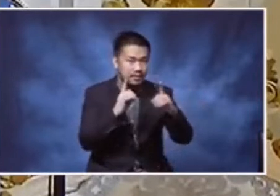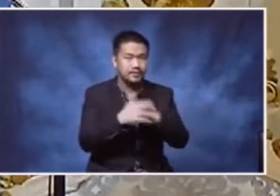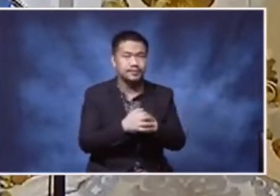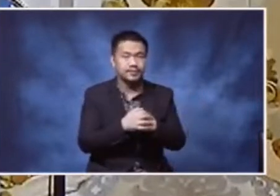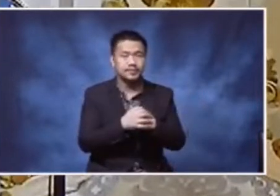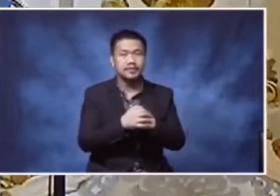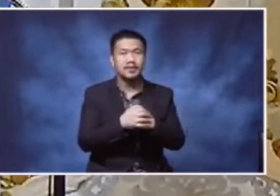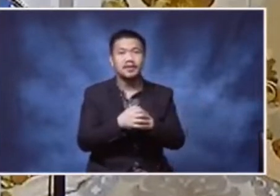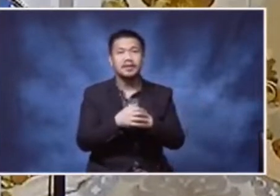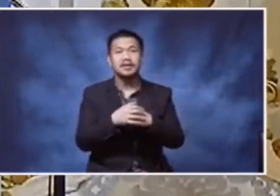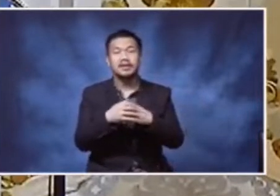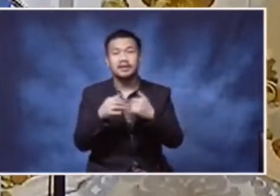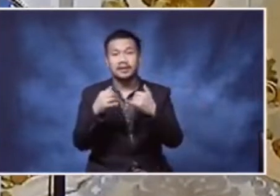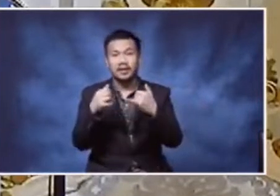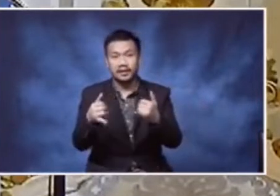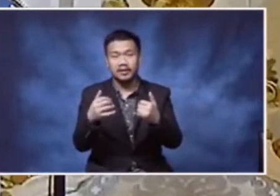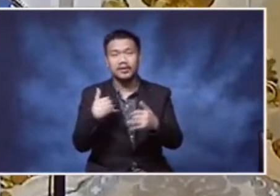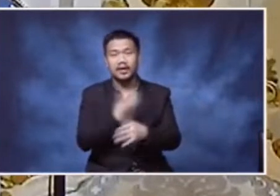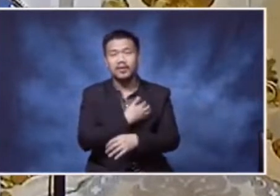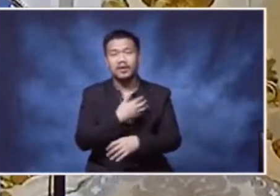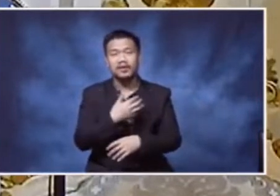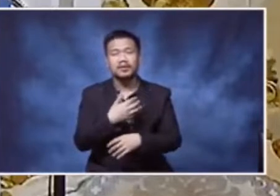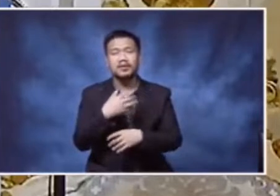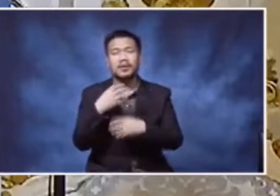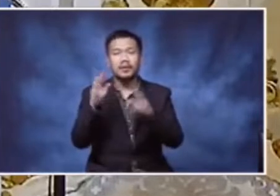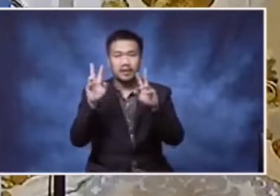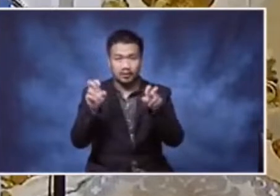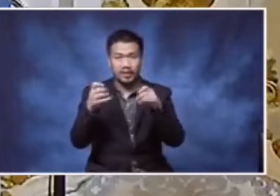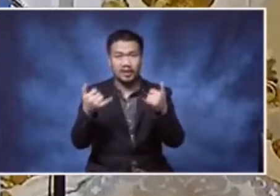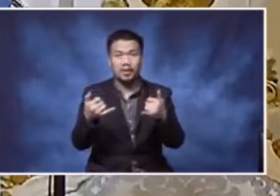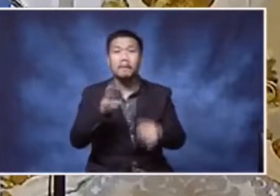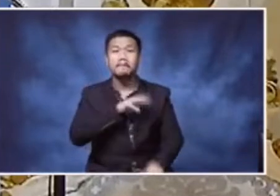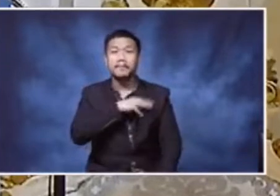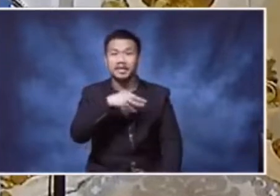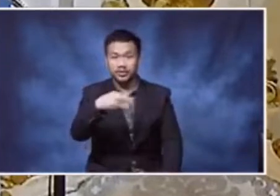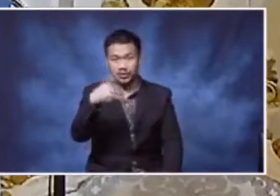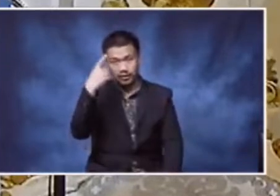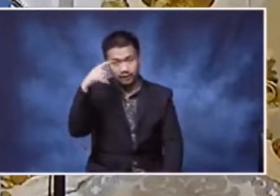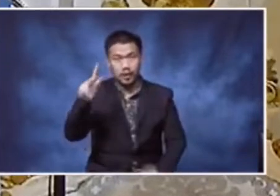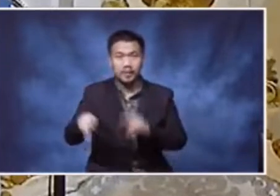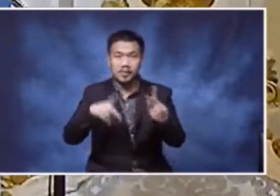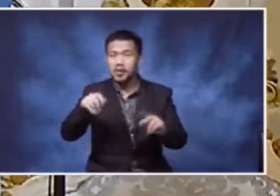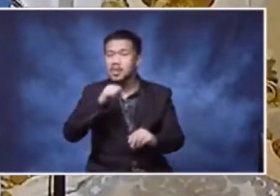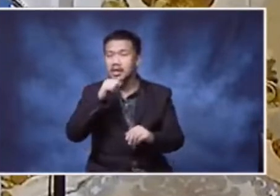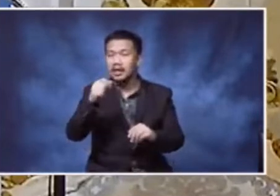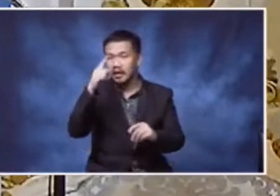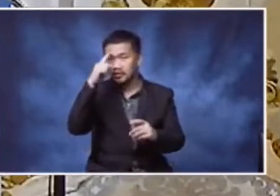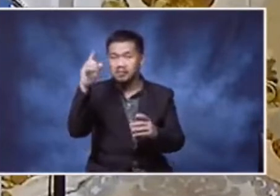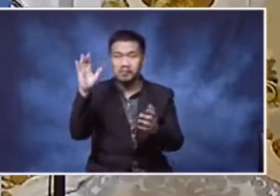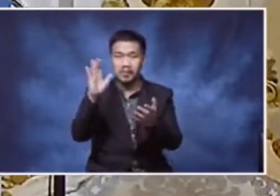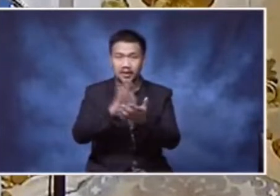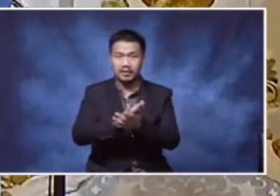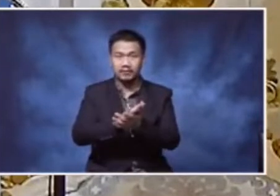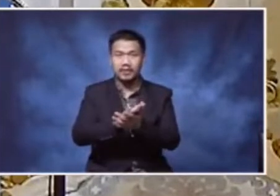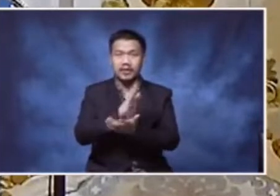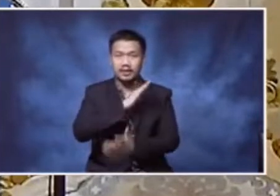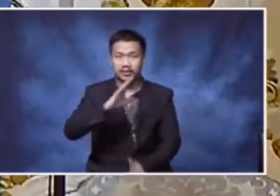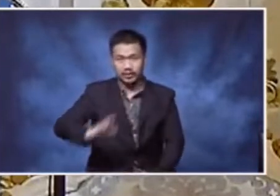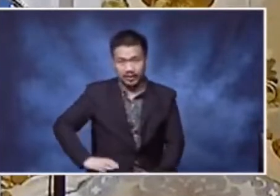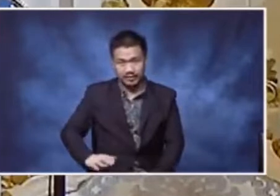ad Gentes. Ibig sabihin, ang pagmimisyon natin sa mga hindi pa Kristiyano.